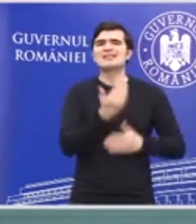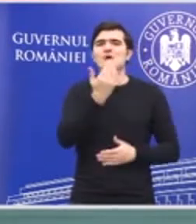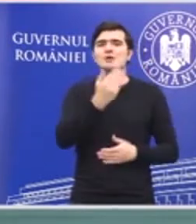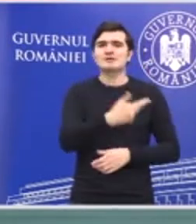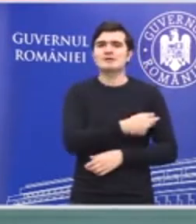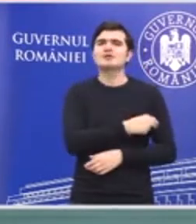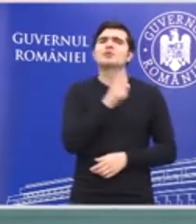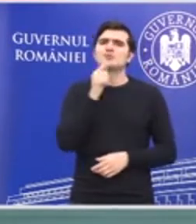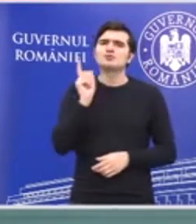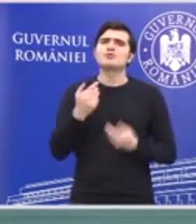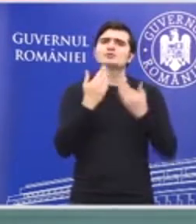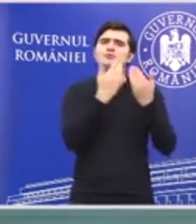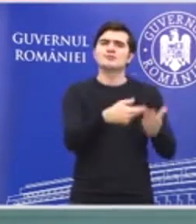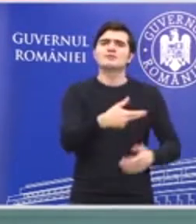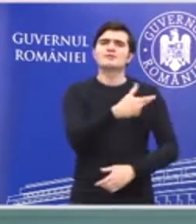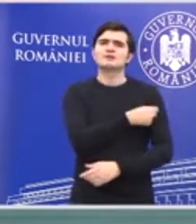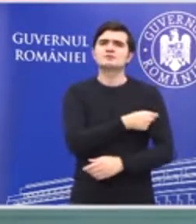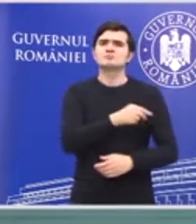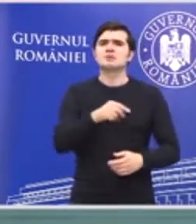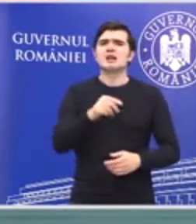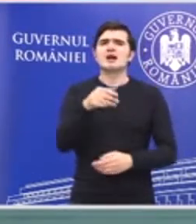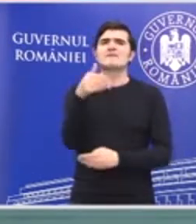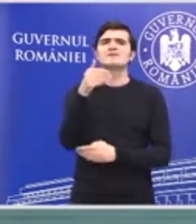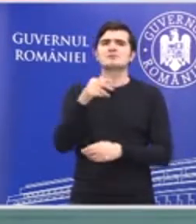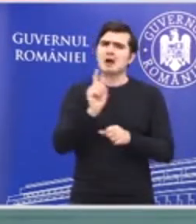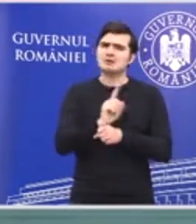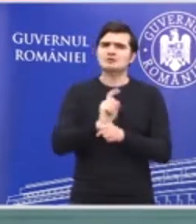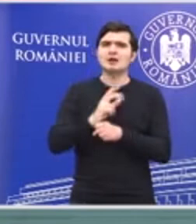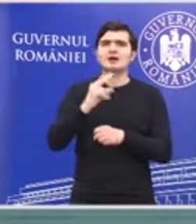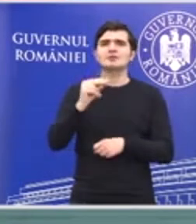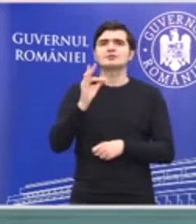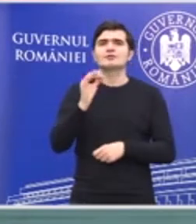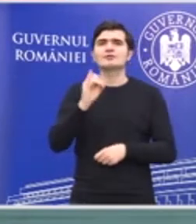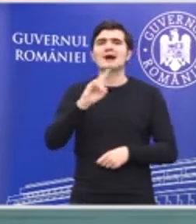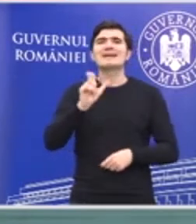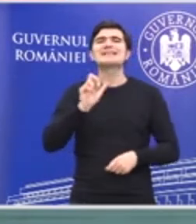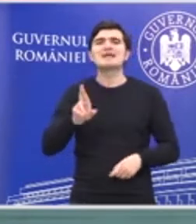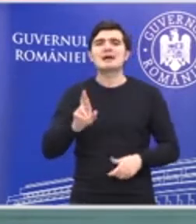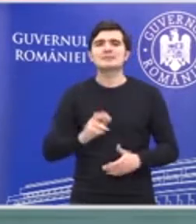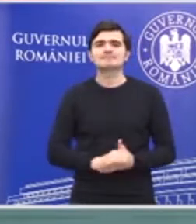se va aloca de asemenea vaccin de la compania Pfizer.